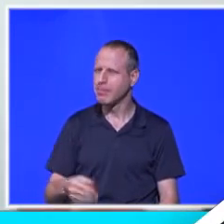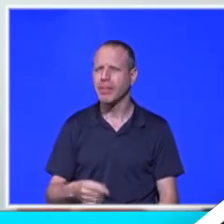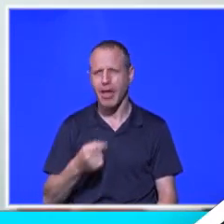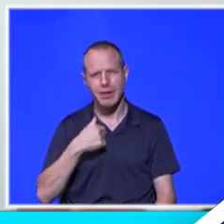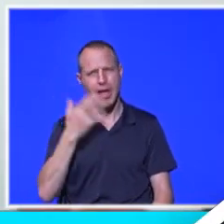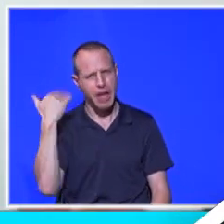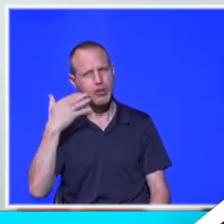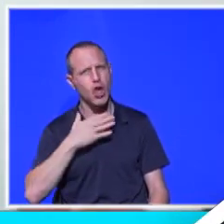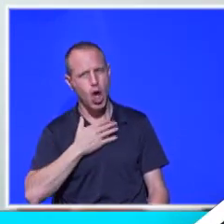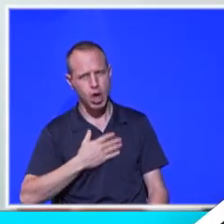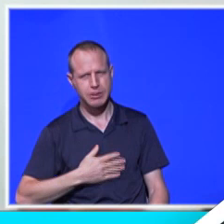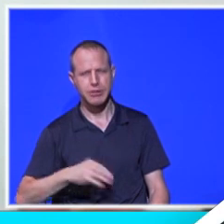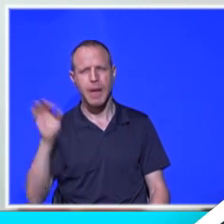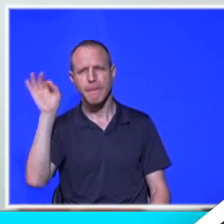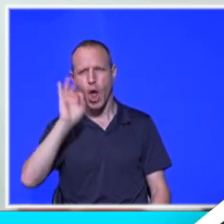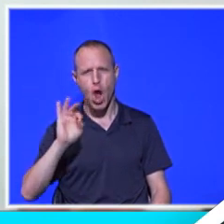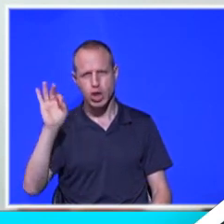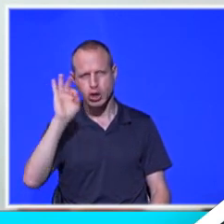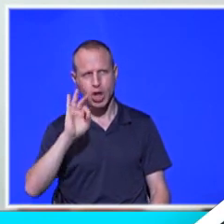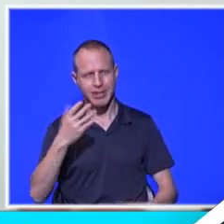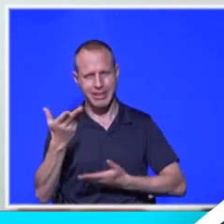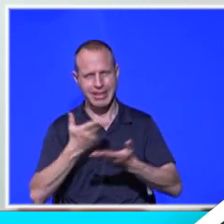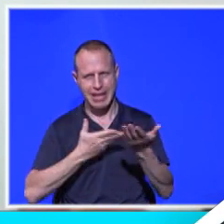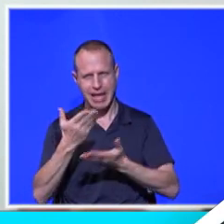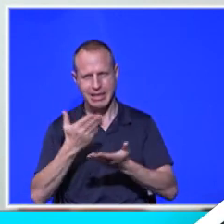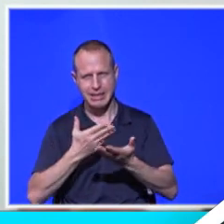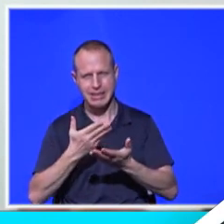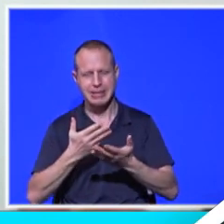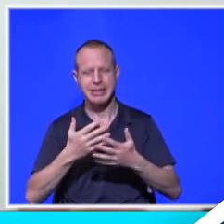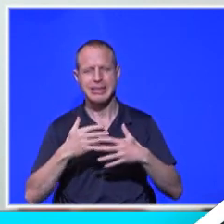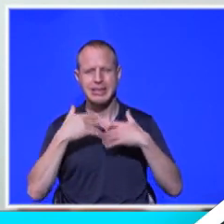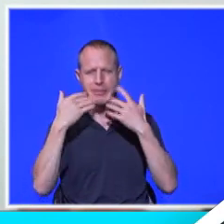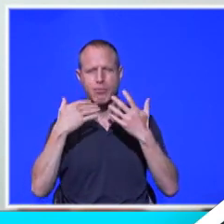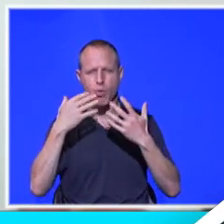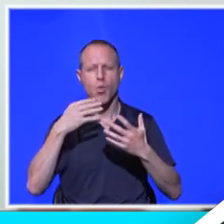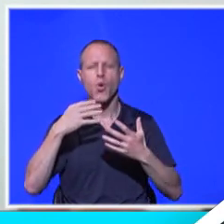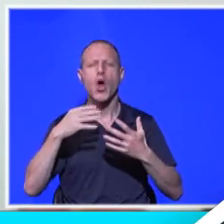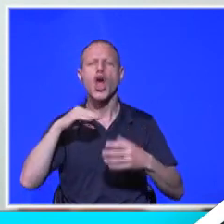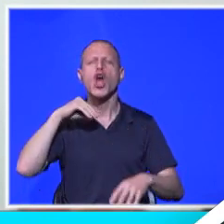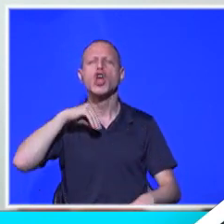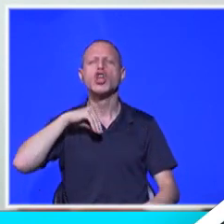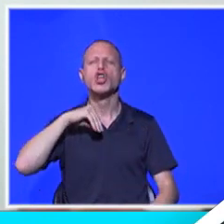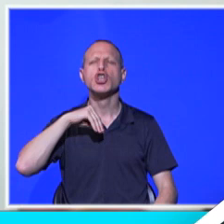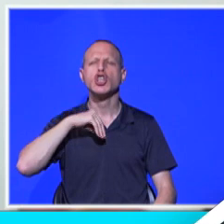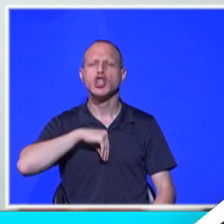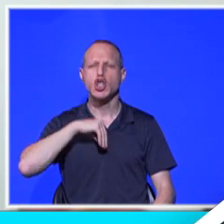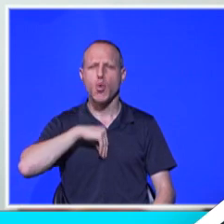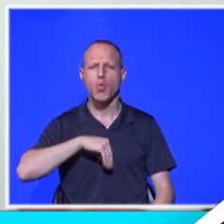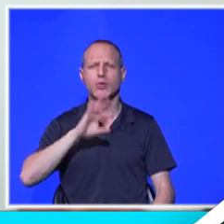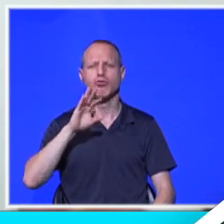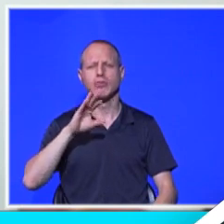אני הייתי רוצה שבכל זאת תתייחס לפולחן האישיות שמתקיים סביב בנימין נתניהו